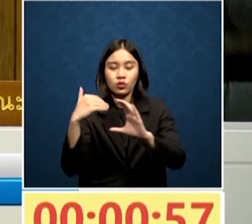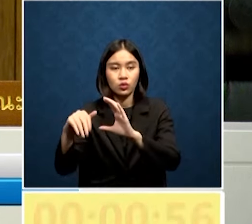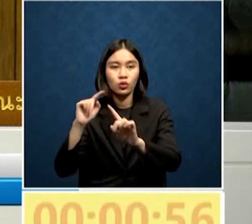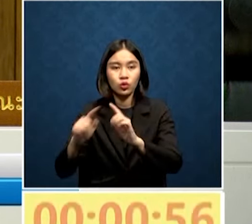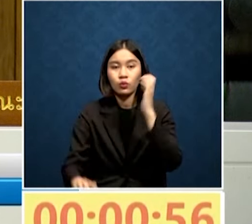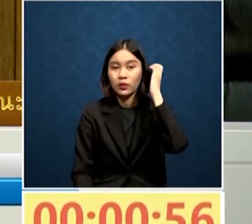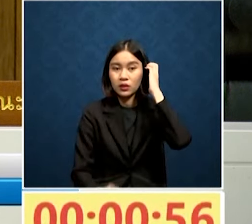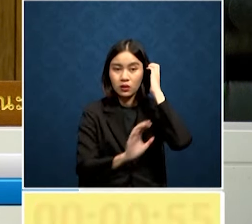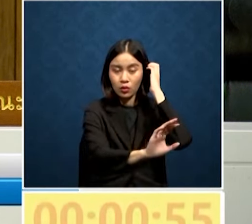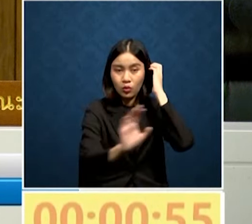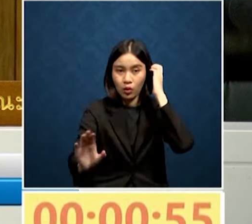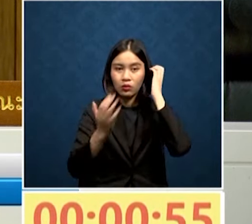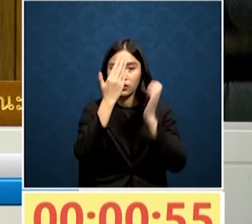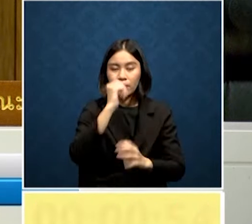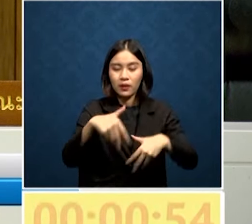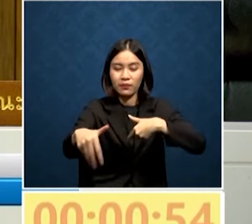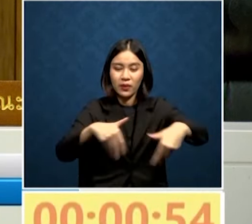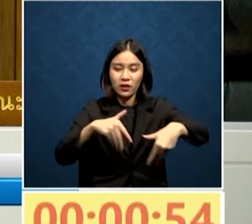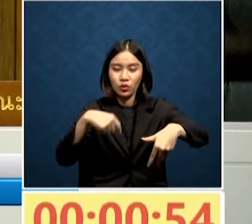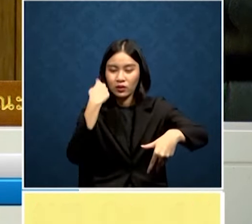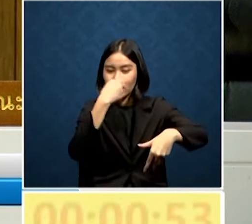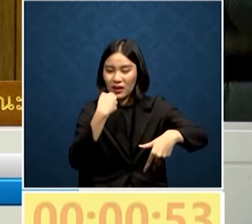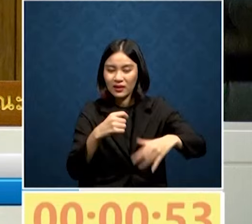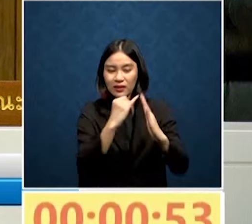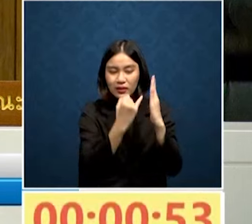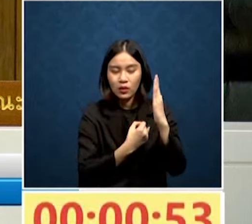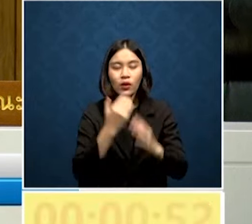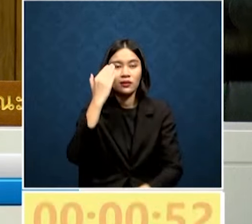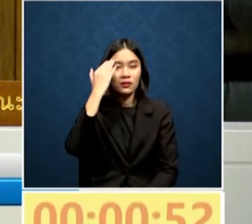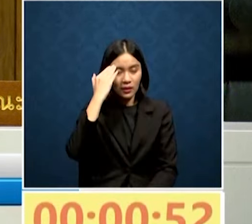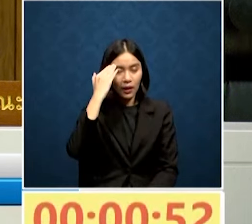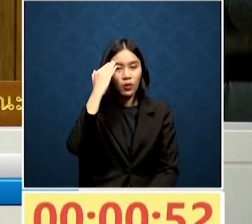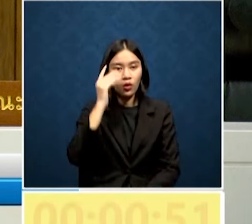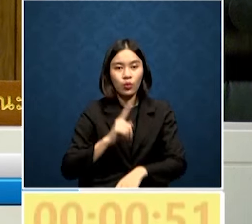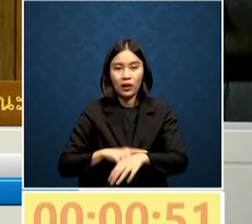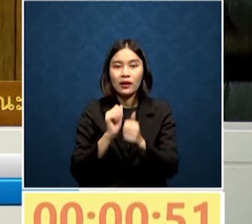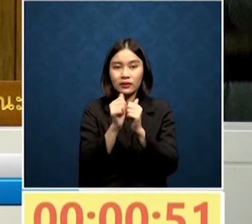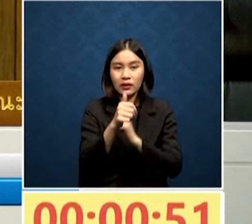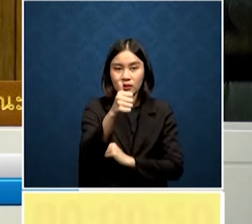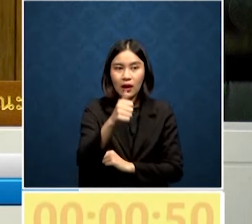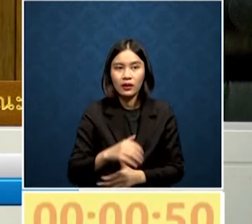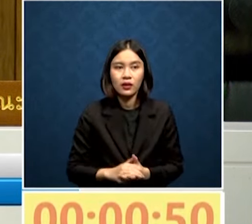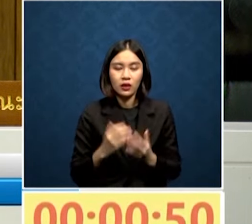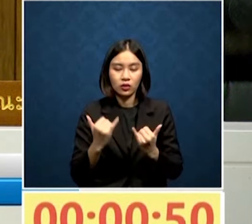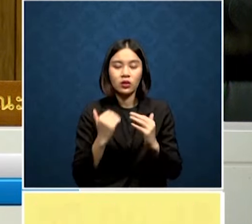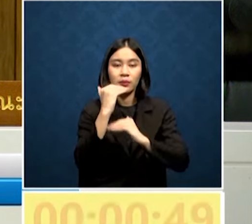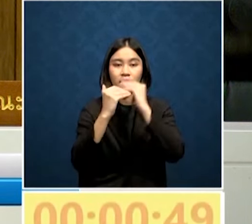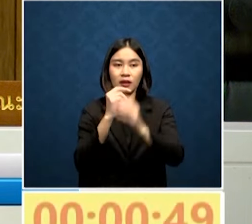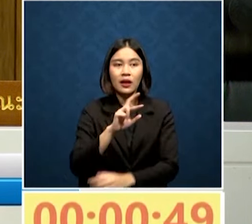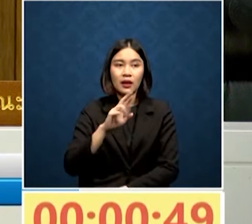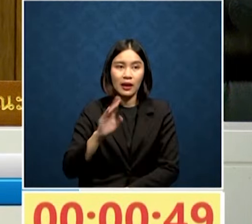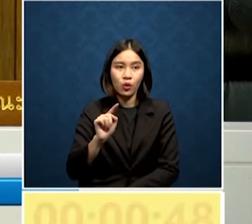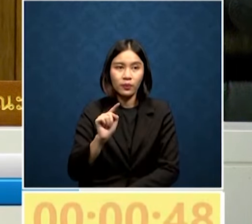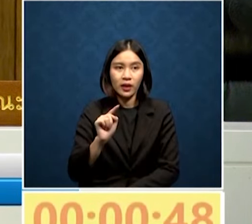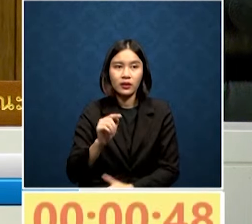มือถือนะครับเพื่อให้ประชาชนเนี่ยที่อยู่ในพื้นที่เหล่านั้นเนี่ยได้ทราบให้ทันท่วงทีแต่ว่าในขณะเดียวกันก็กำลังพัฒนาระบบเ